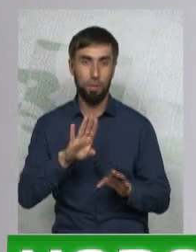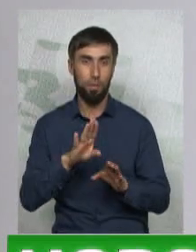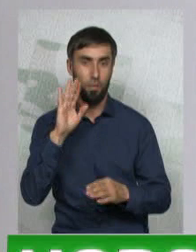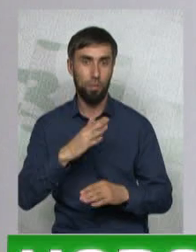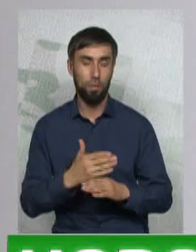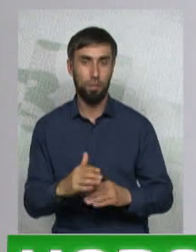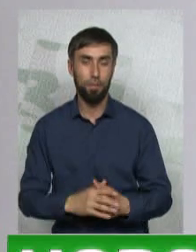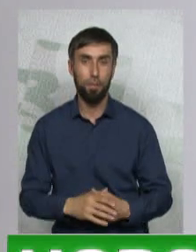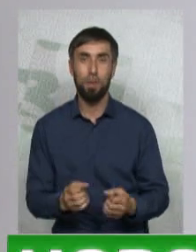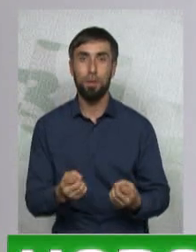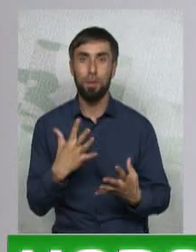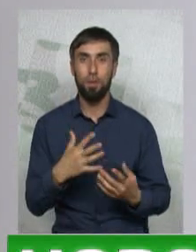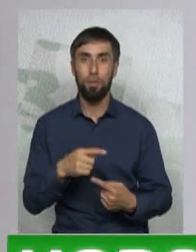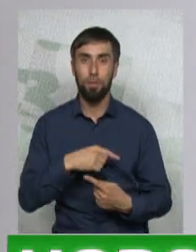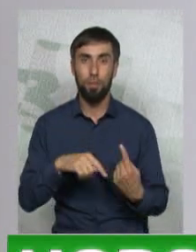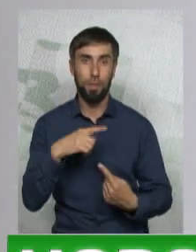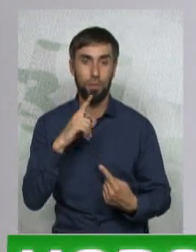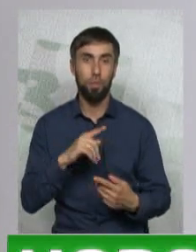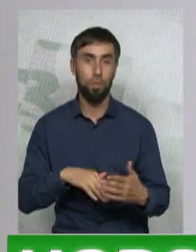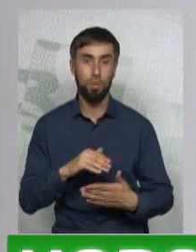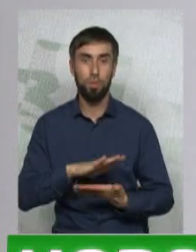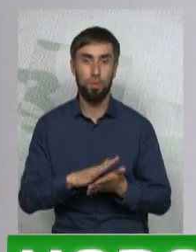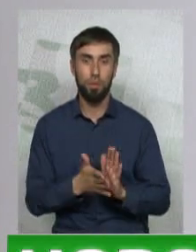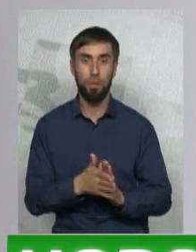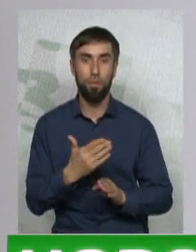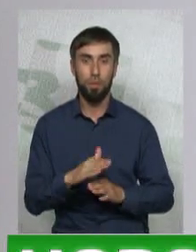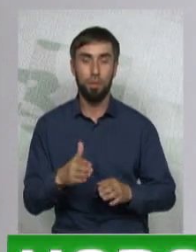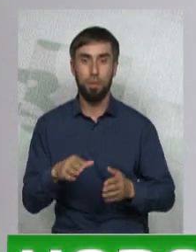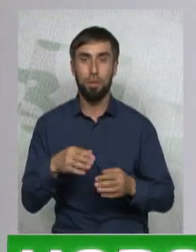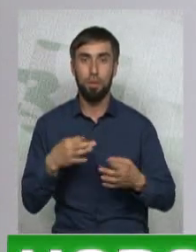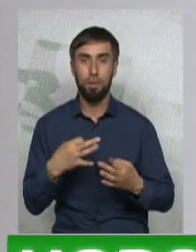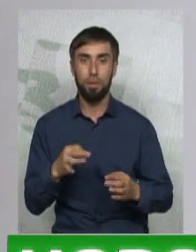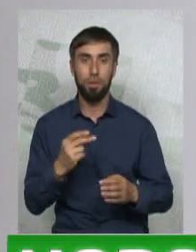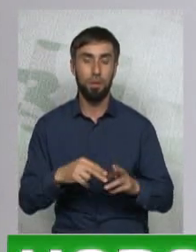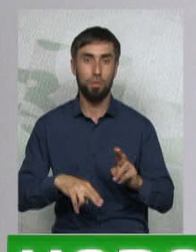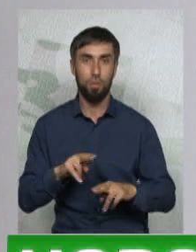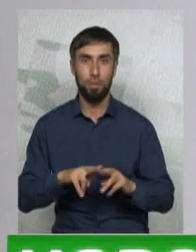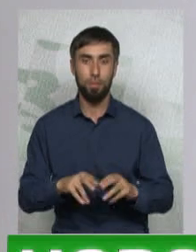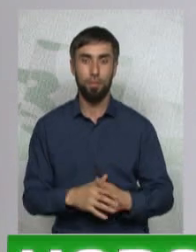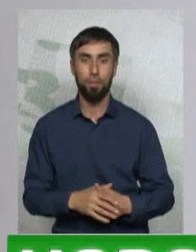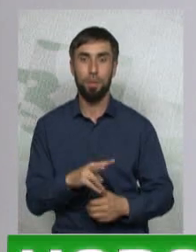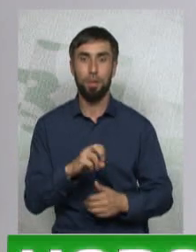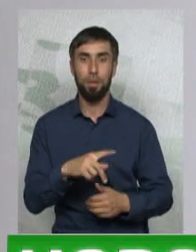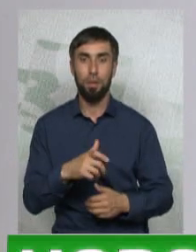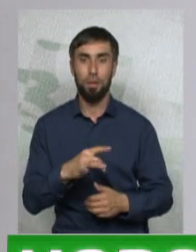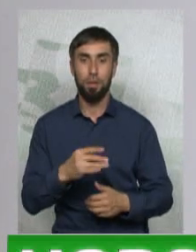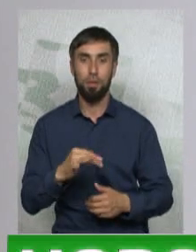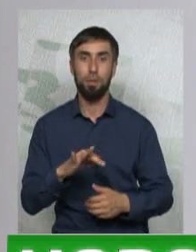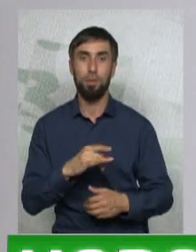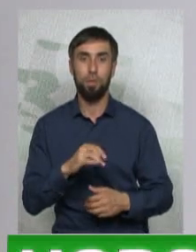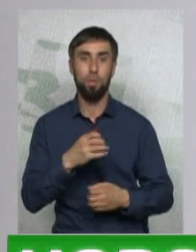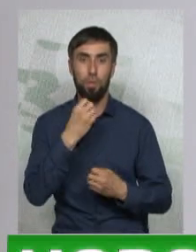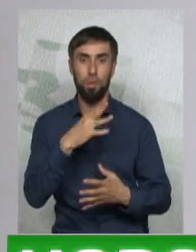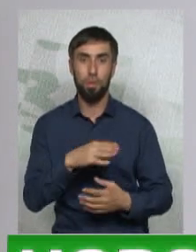водоотведения. Некоторые предприниматели отмечают улучшение ситуации с выдачей разрешений на строительство. Легализация идет